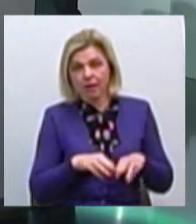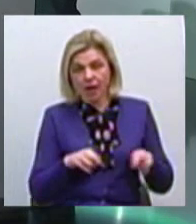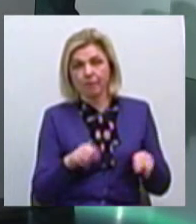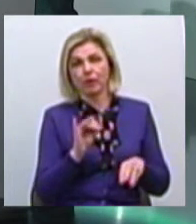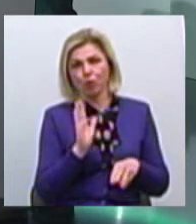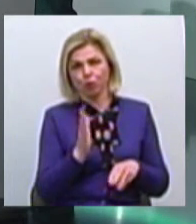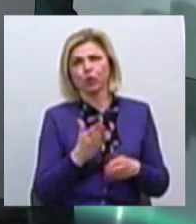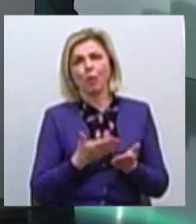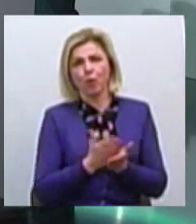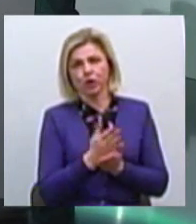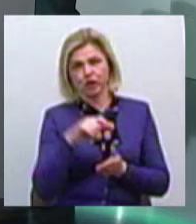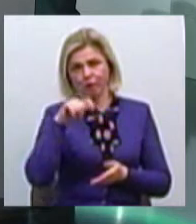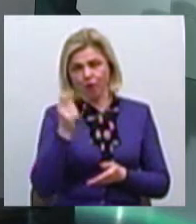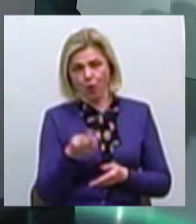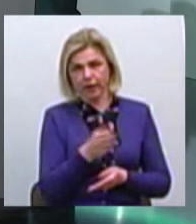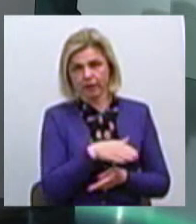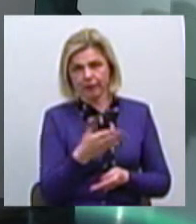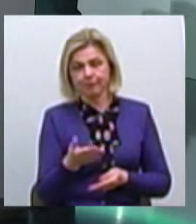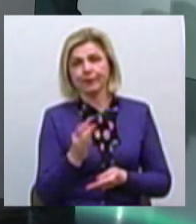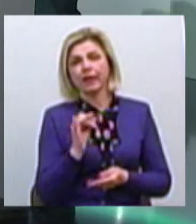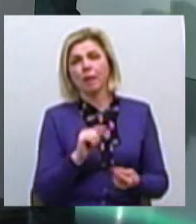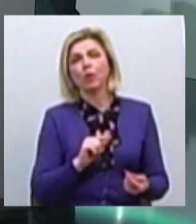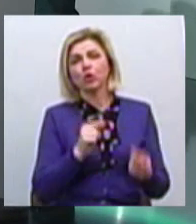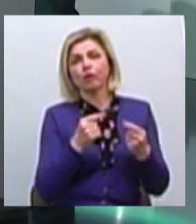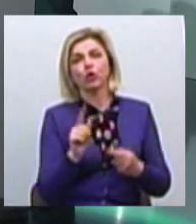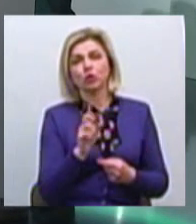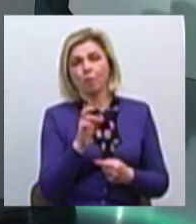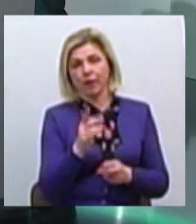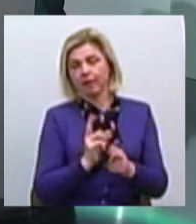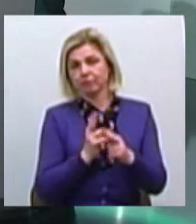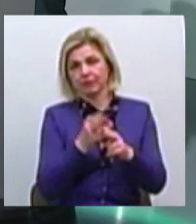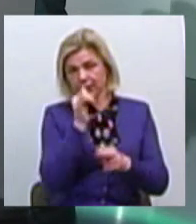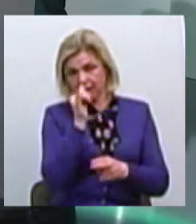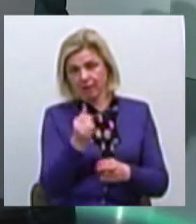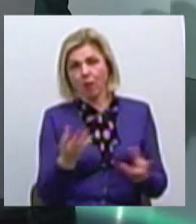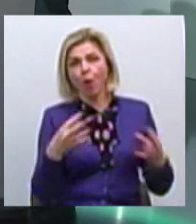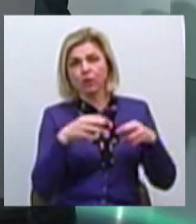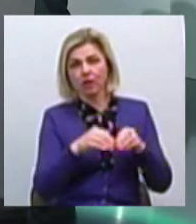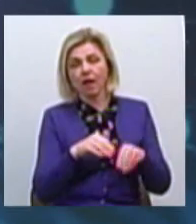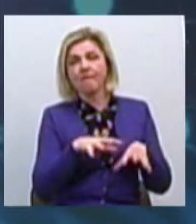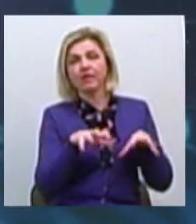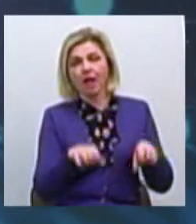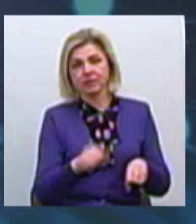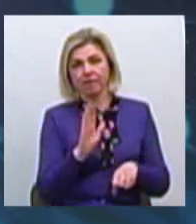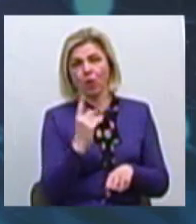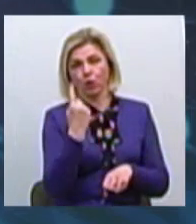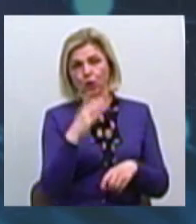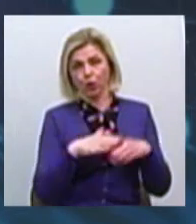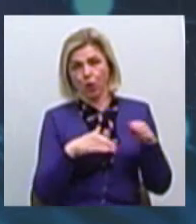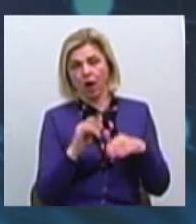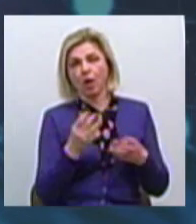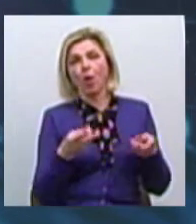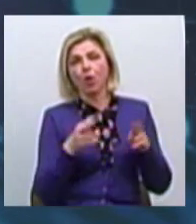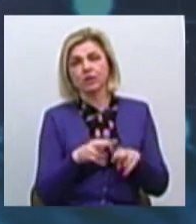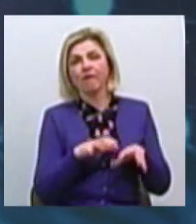войны, да, и противоборство для того, чтобы не допустить консолидации власти в одних руках и снова-таки остаться в власти